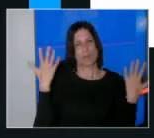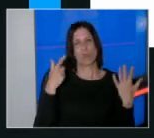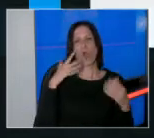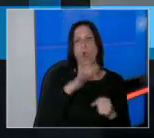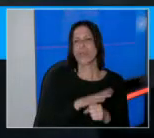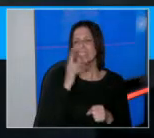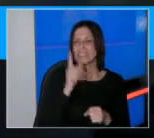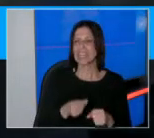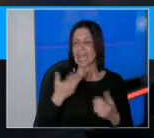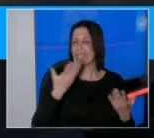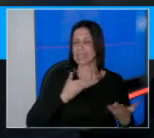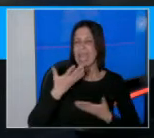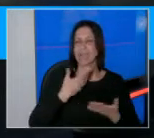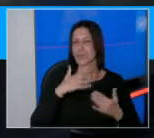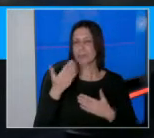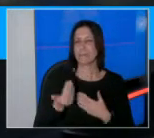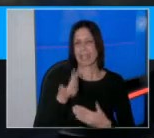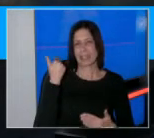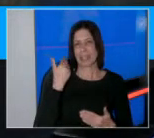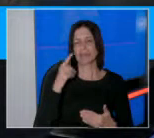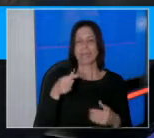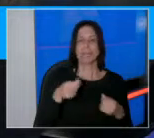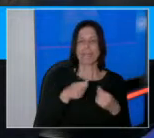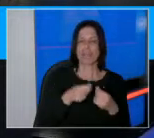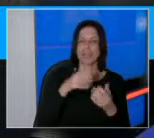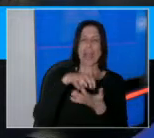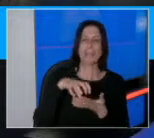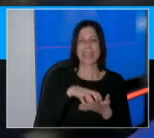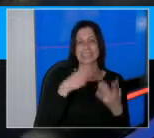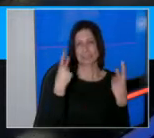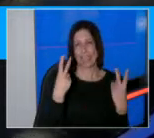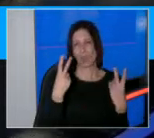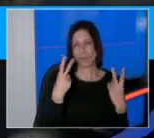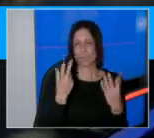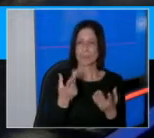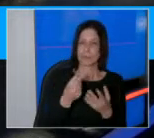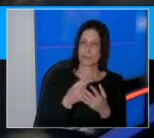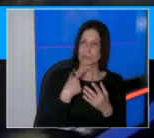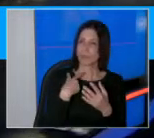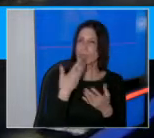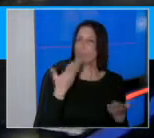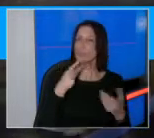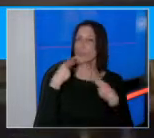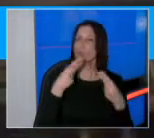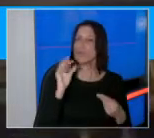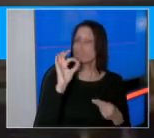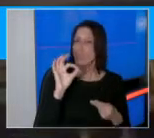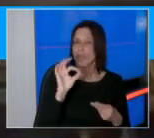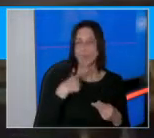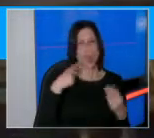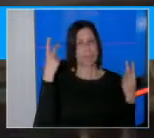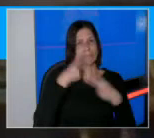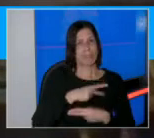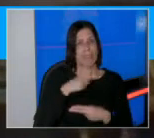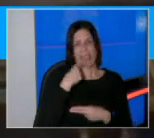בהקדם. כמובן זה ההתייחסות לכתבה לגבי המרכזים האקוטיים. תגובתך לעניין הנקודתי הזה? לא מבינה למה להגיד